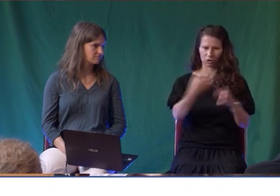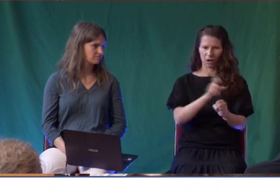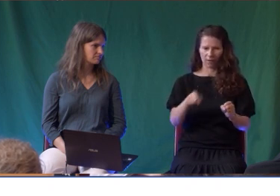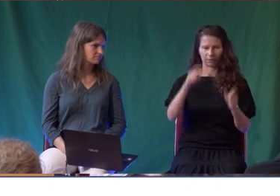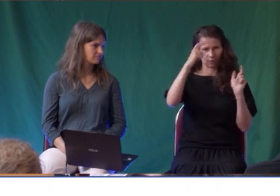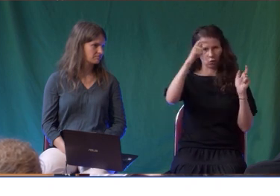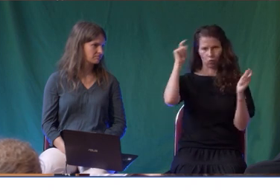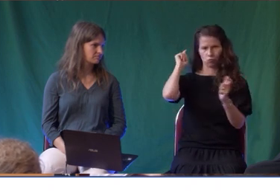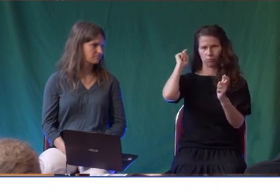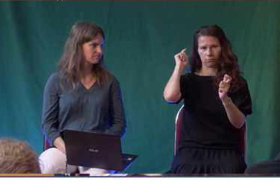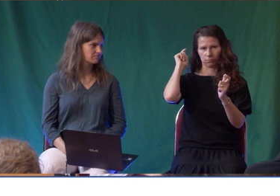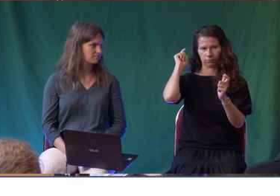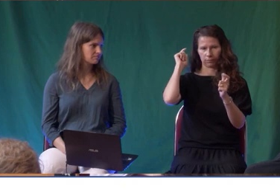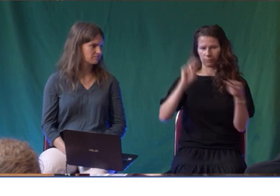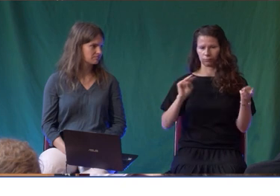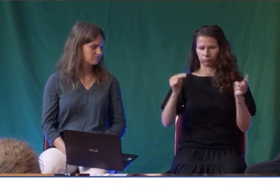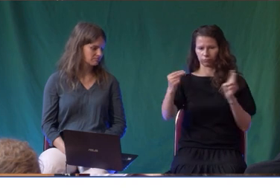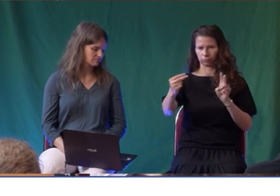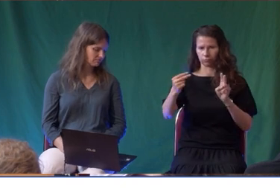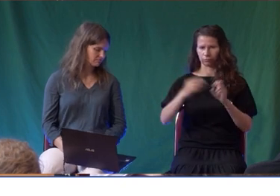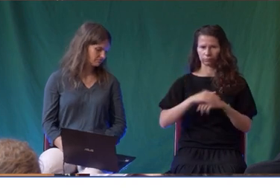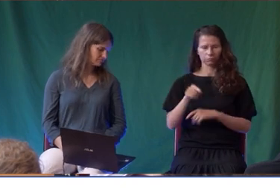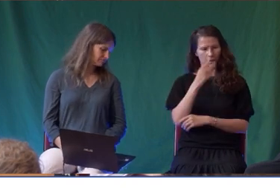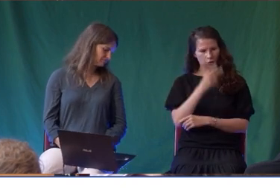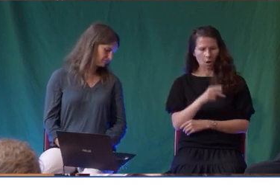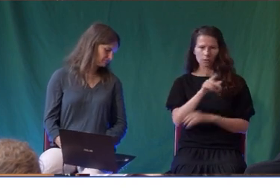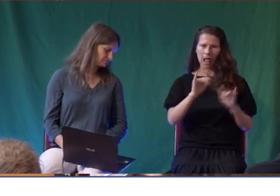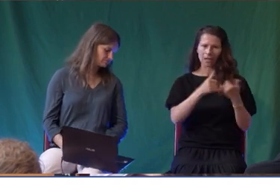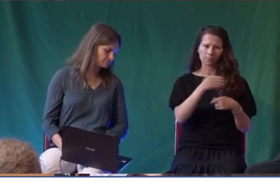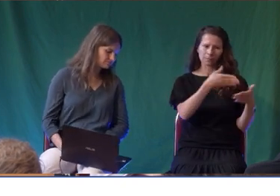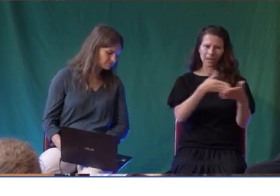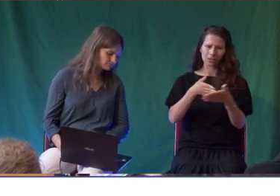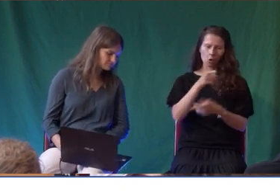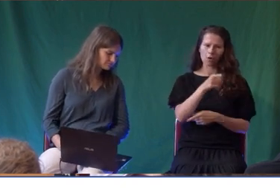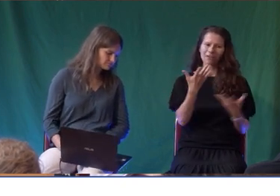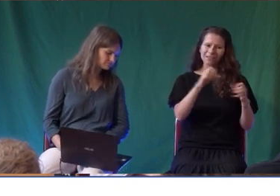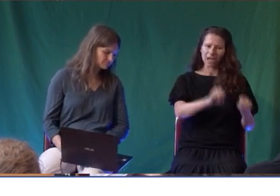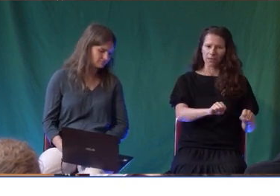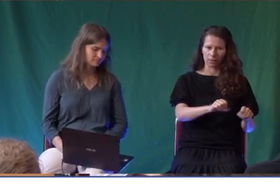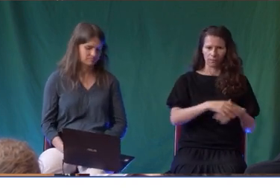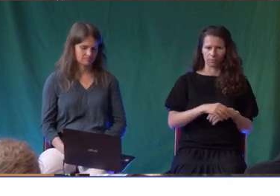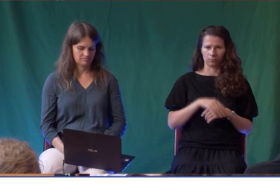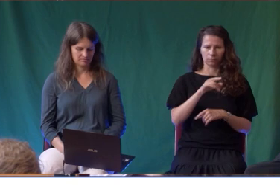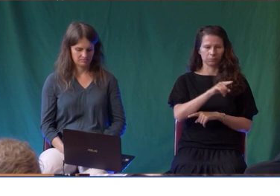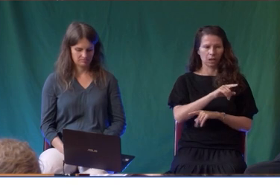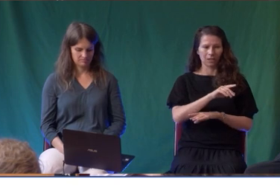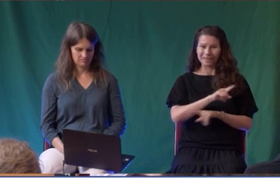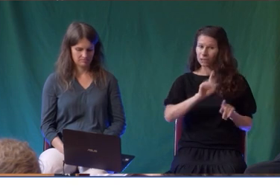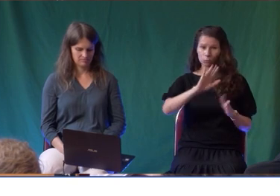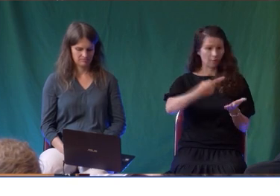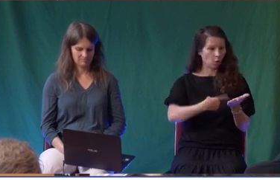dass man sieht was können Menschen mit Behinderung was brauchen sie damit sie nicht überfordert sind